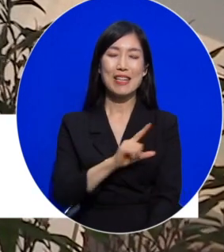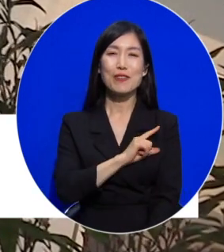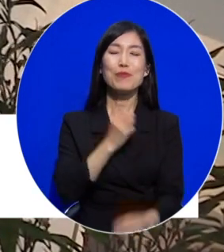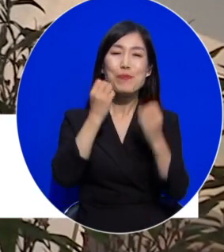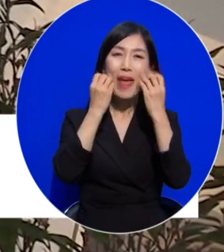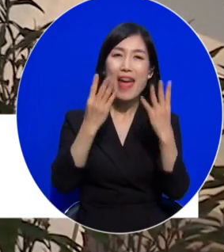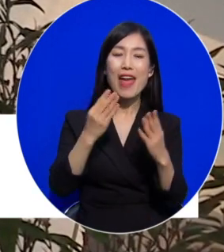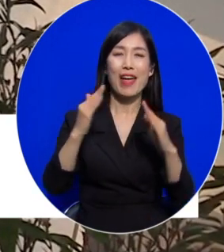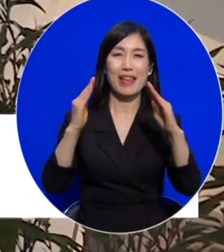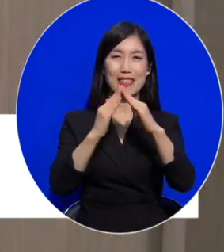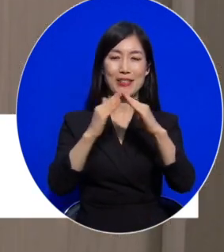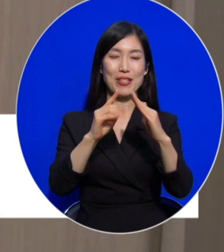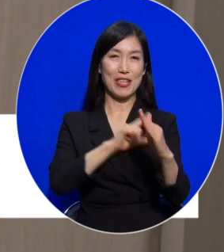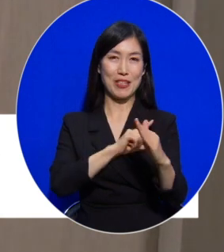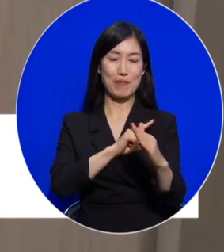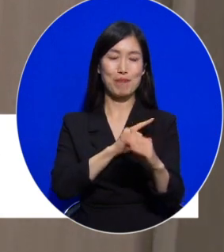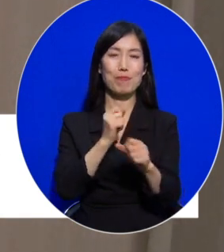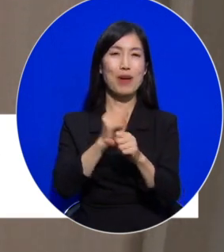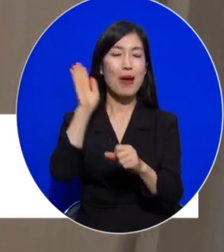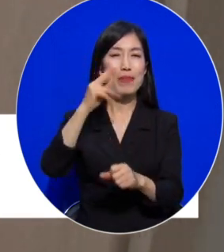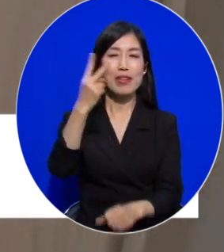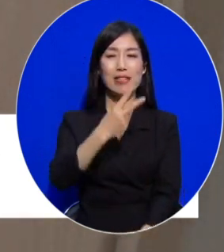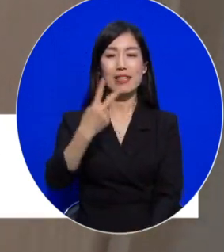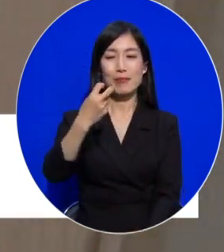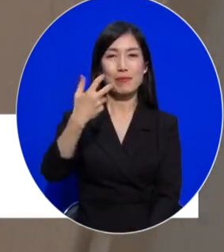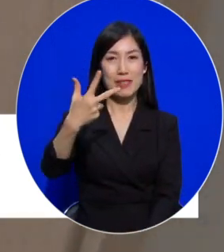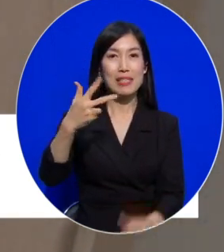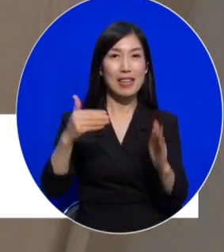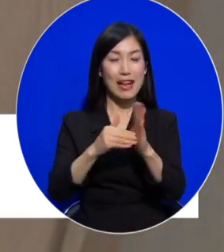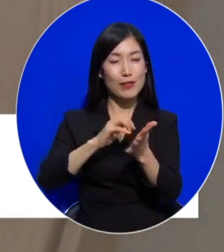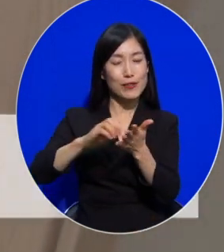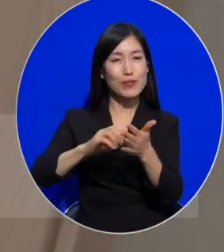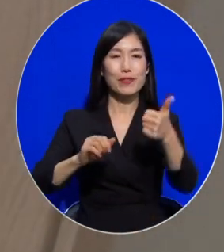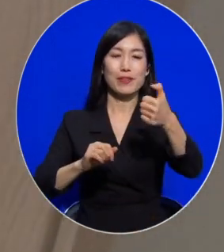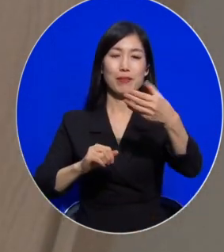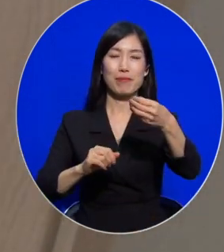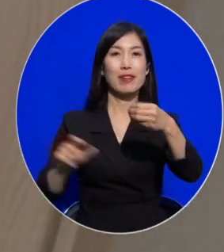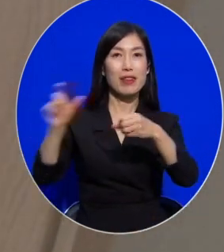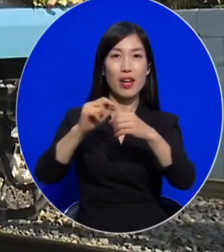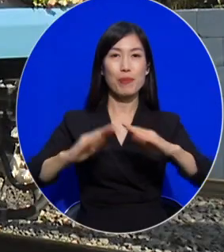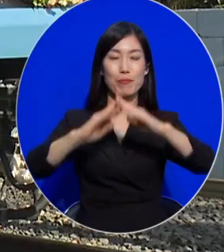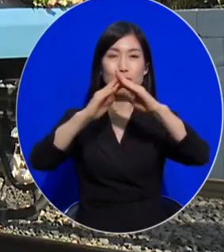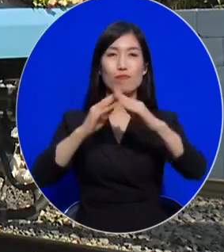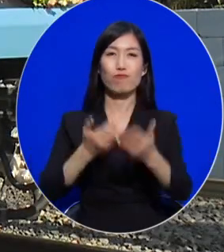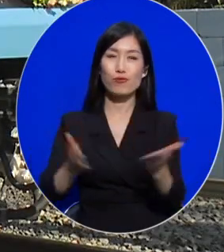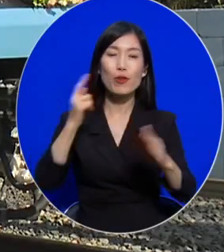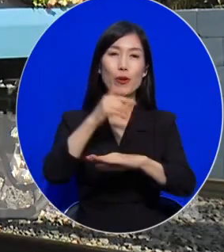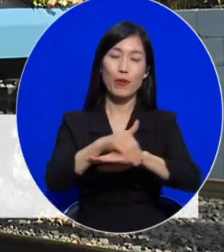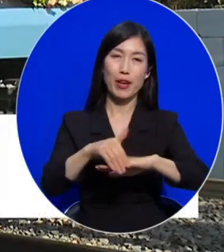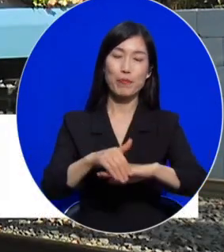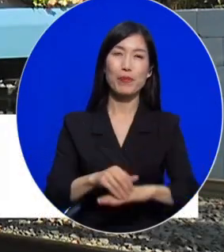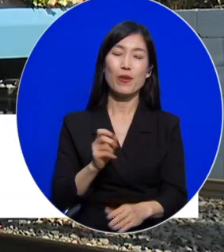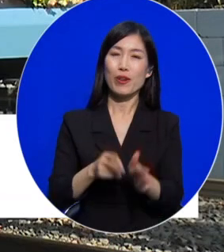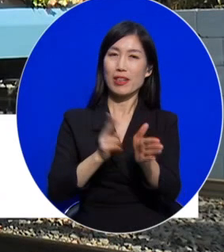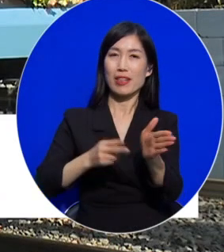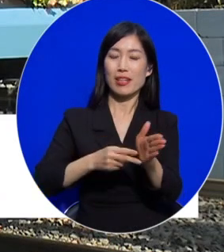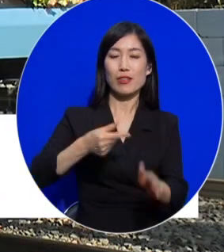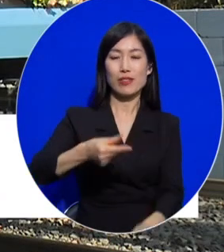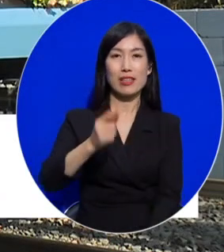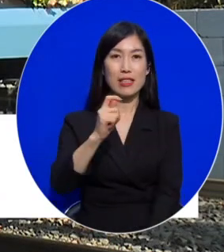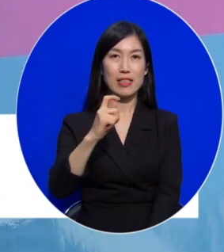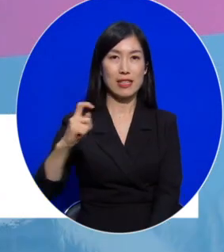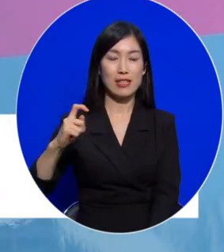이름을 사용해 2027년까지 50만 가구를 공급할 예정입니다 아울러 수도권 광역 급행 철도